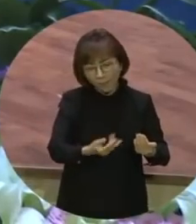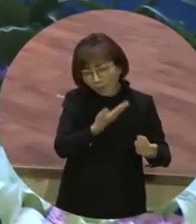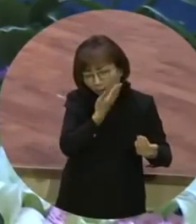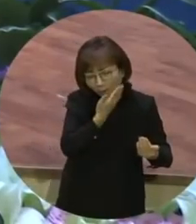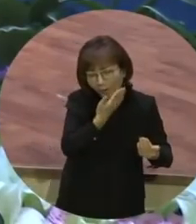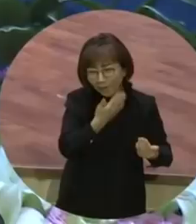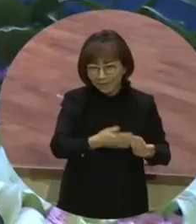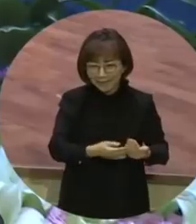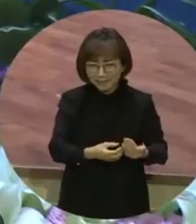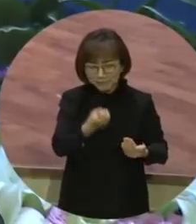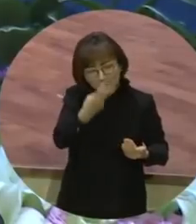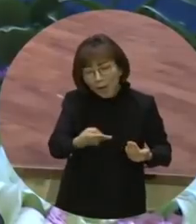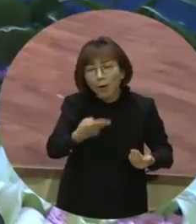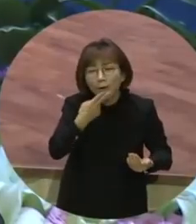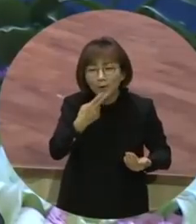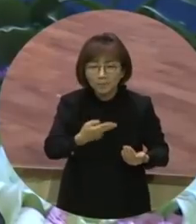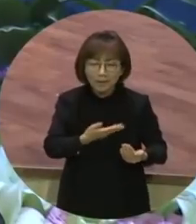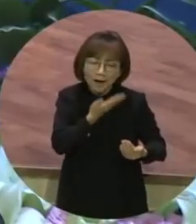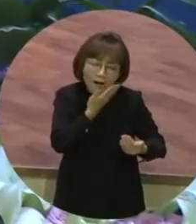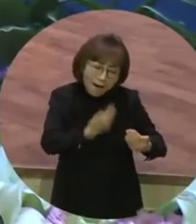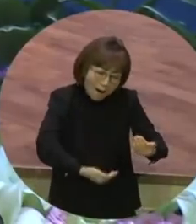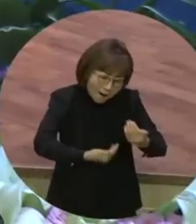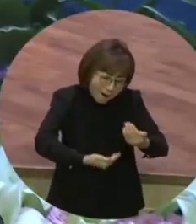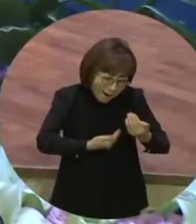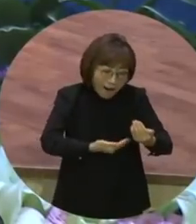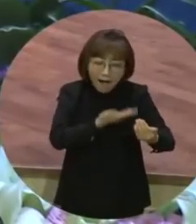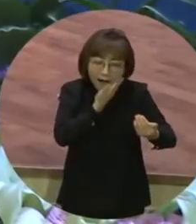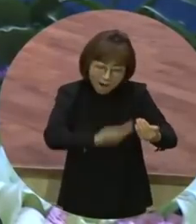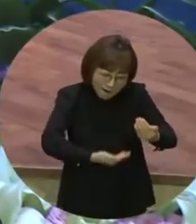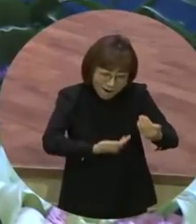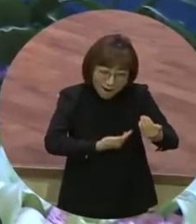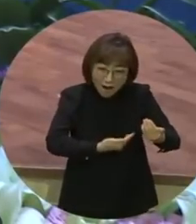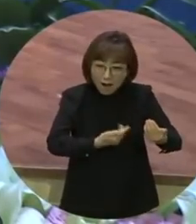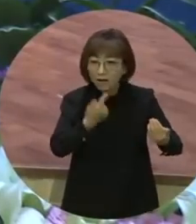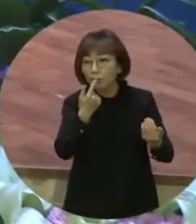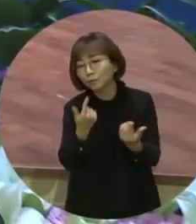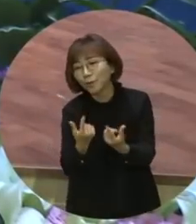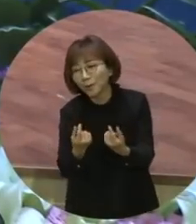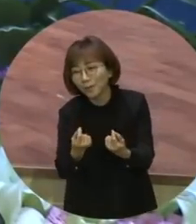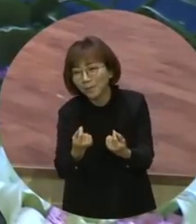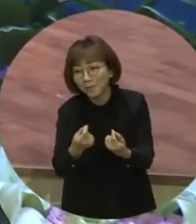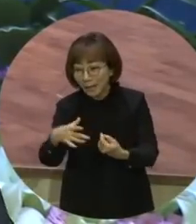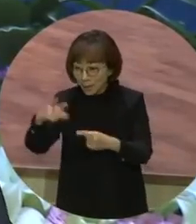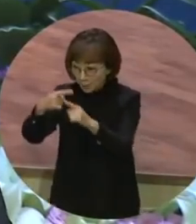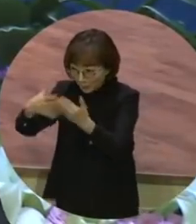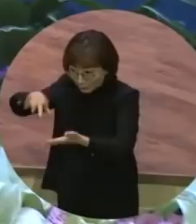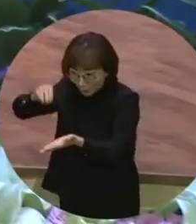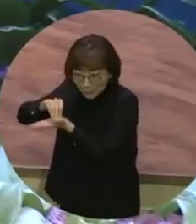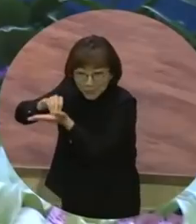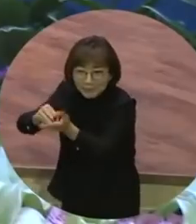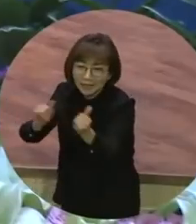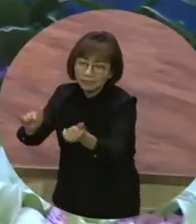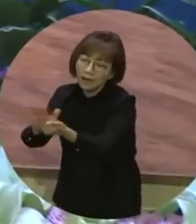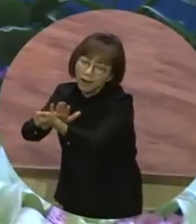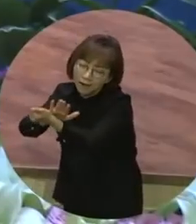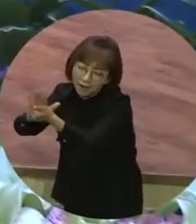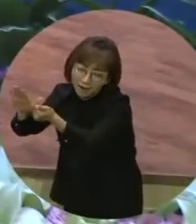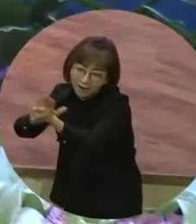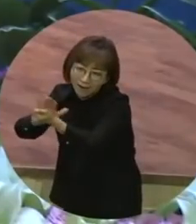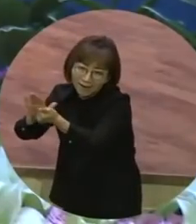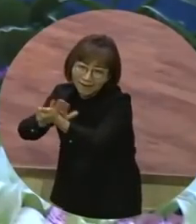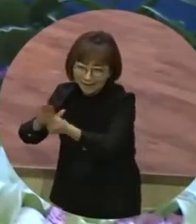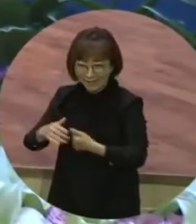그게 냄새가 납니까? 그것이 더럽습니까? 얼마나 예쁘고 소중하고. 그러니까 그렇게